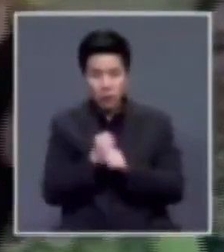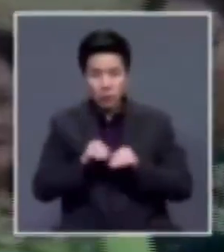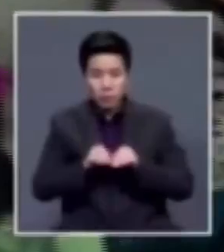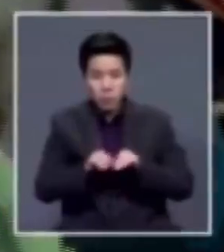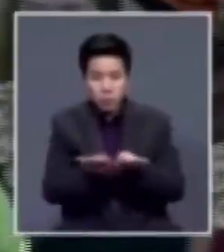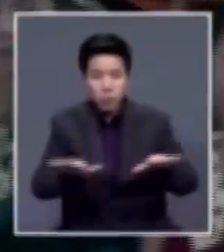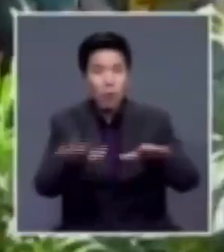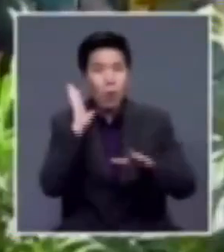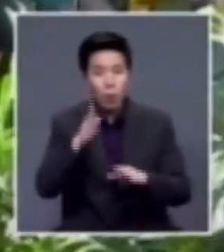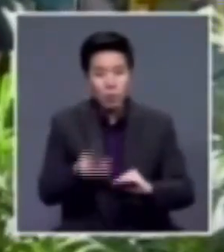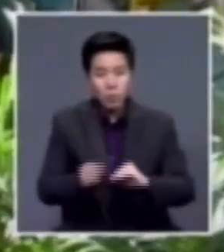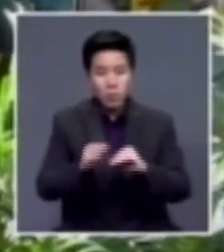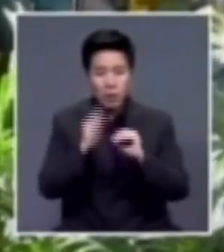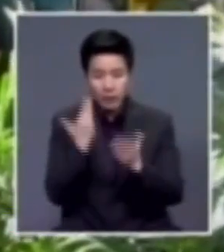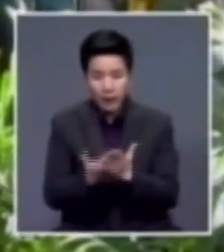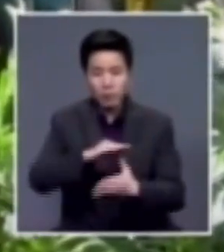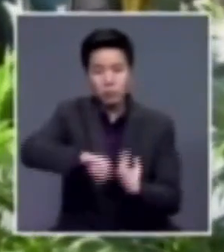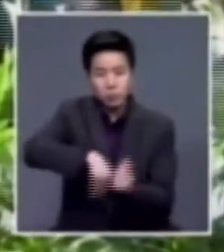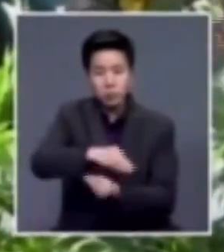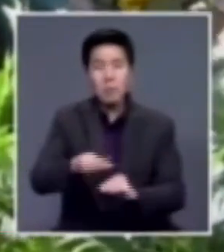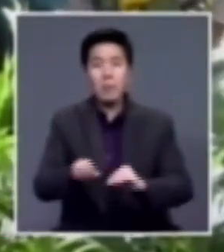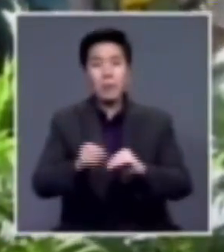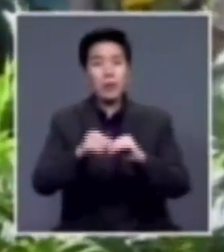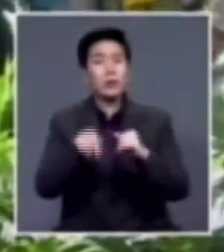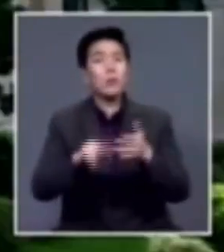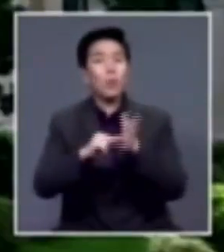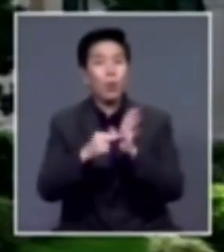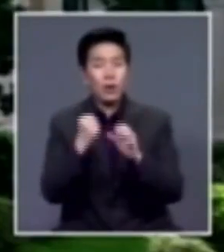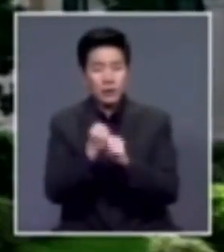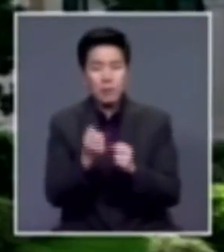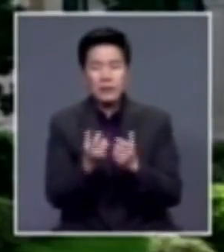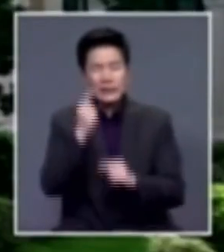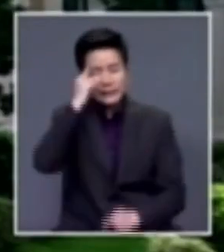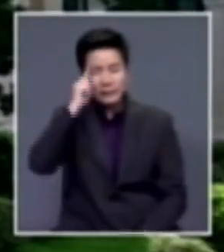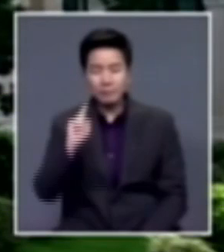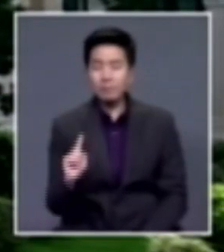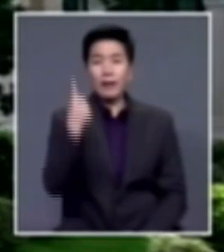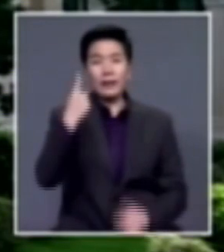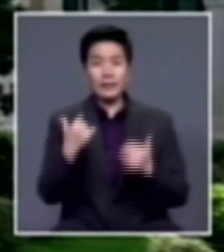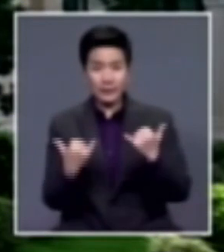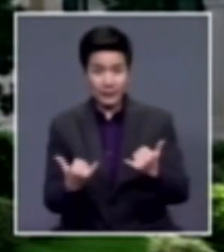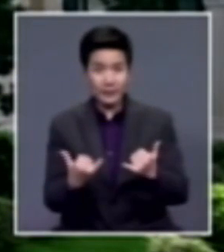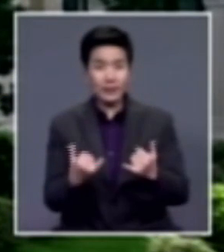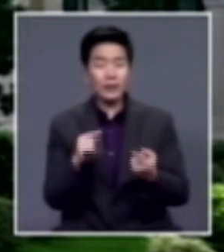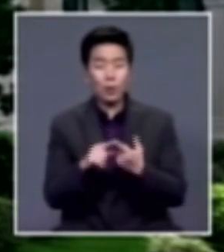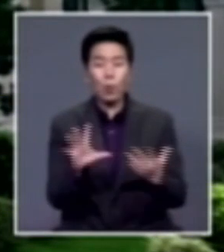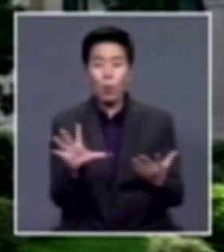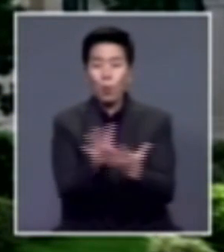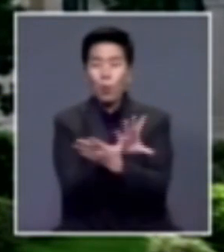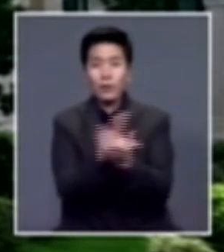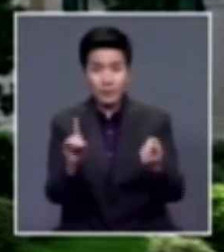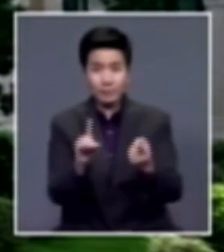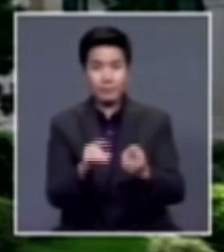ใช้มากขึ้นมันก็เพิ่มงานเพิ่มรายได้เนี่ยเขาเรียกว่าการสร้างนวัตกรรมใหม่ขึ้นมานะครับโดยวัฒนธรรม